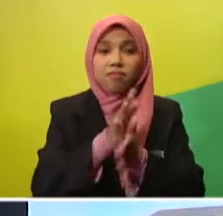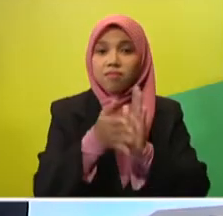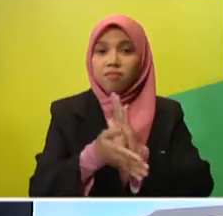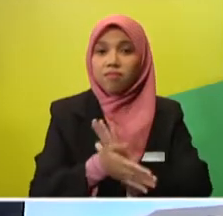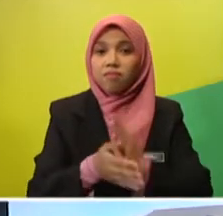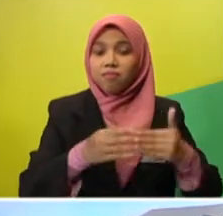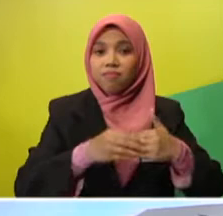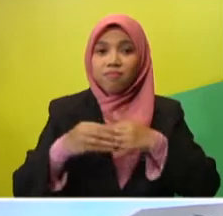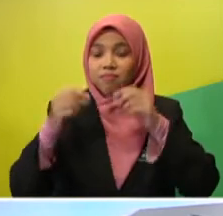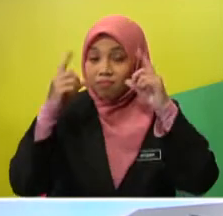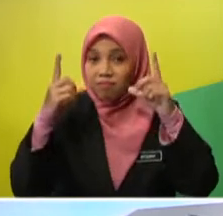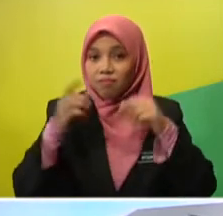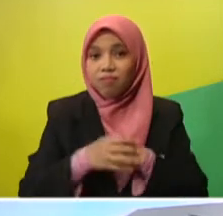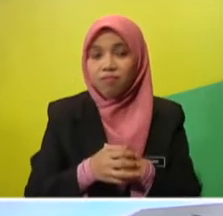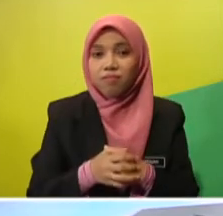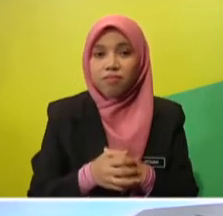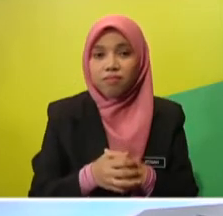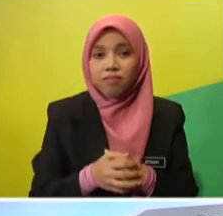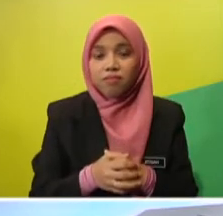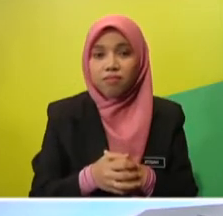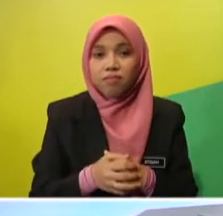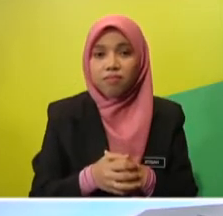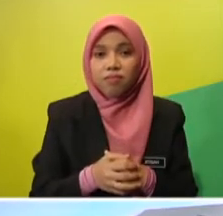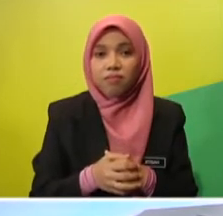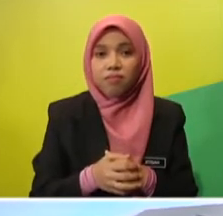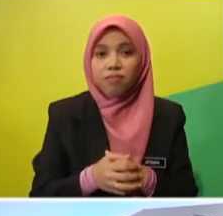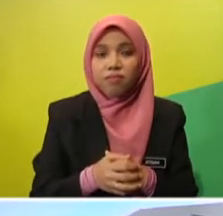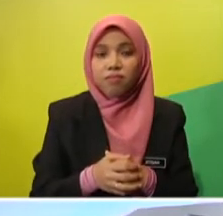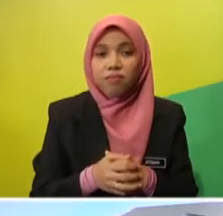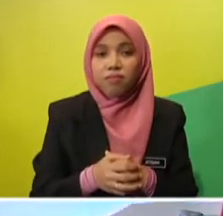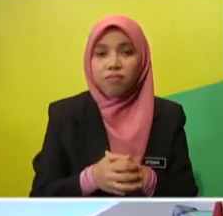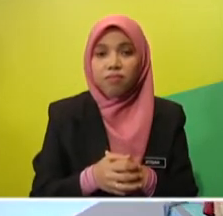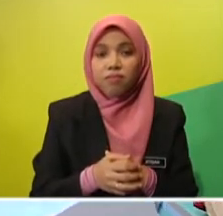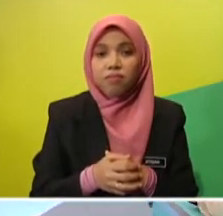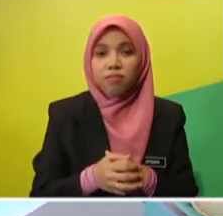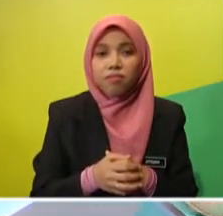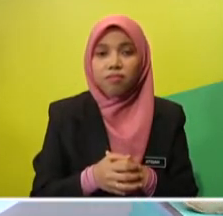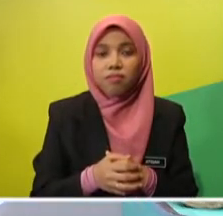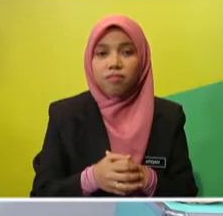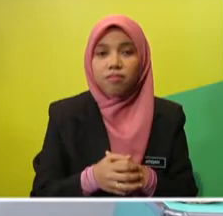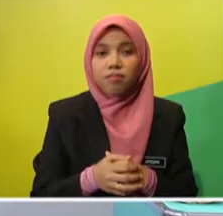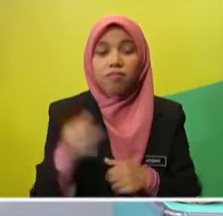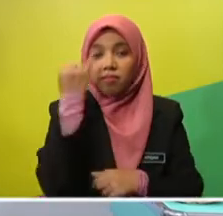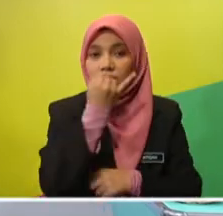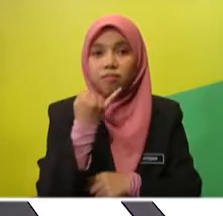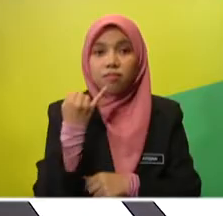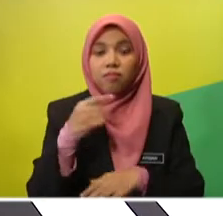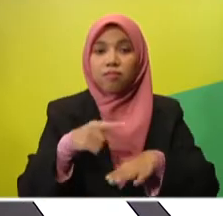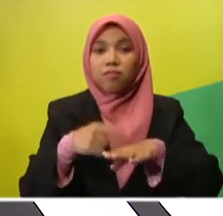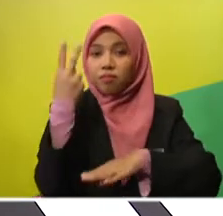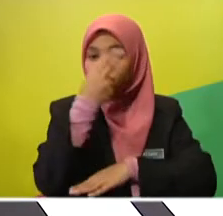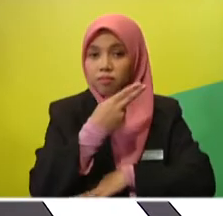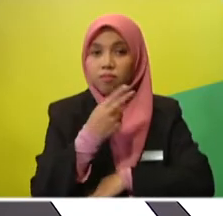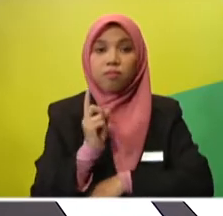Baik. Okey, sekarang dalam keadaan pertama tadi, klien akan berada setengah langkah di belakang. Betul. Jadi saya akan maklumkan, Aini di depan kita ada